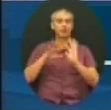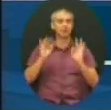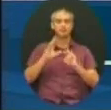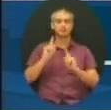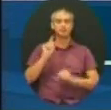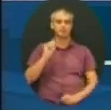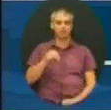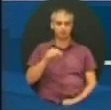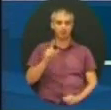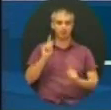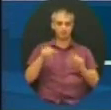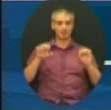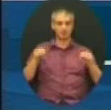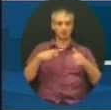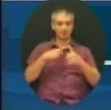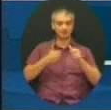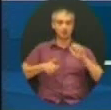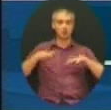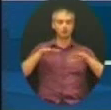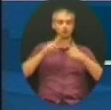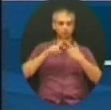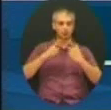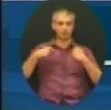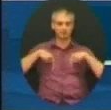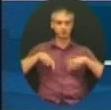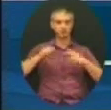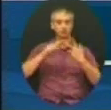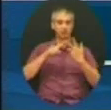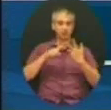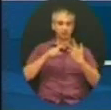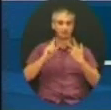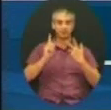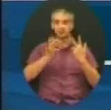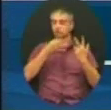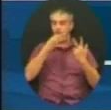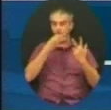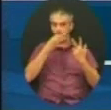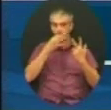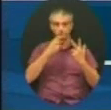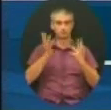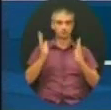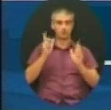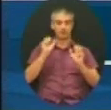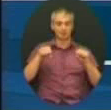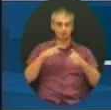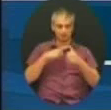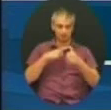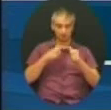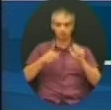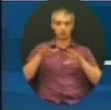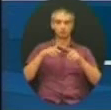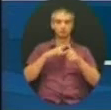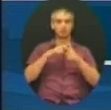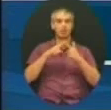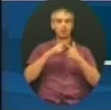מגיע? מגיע נשיא, ראש ממשלה ויושב ראש הכנסת. ומי שנואם זה הנשיא וראש